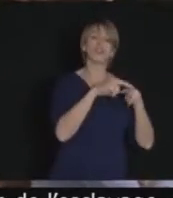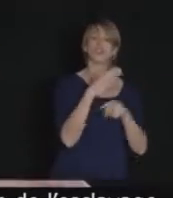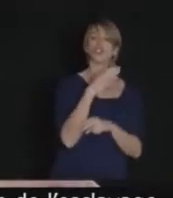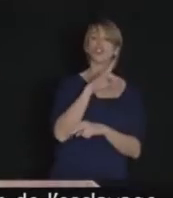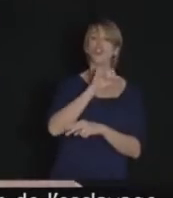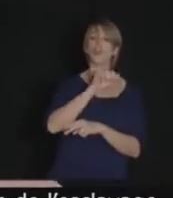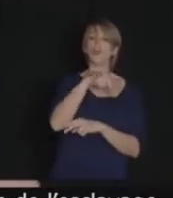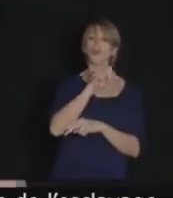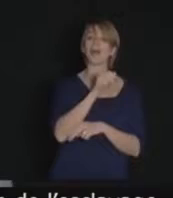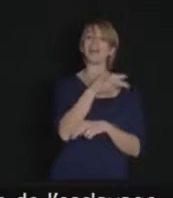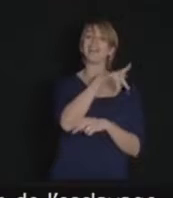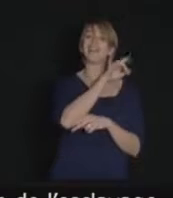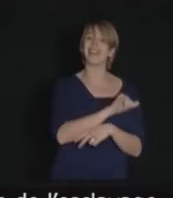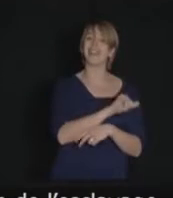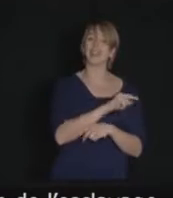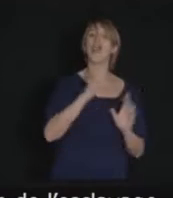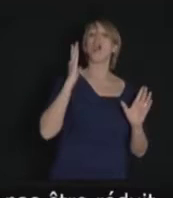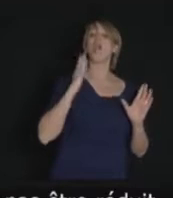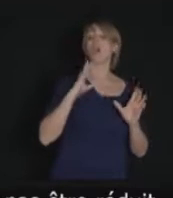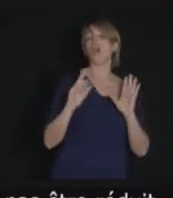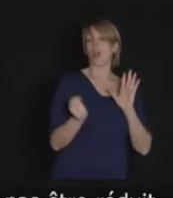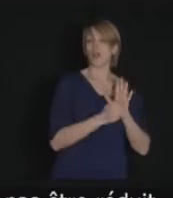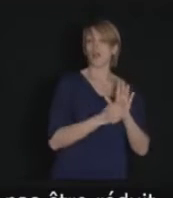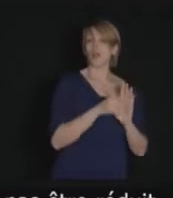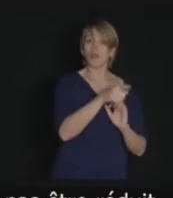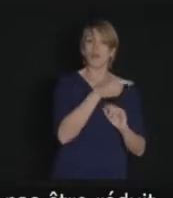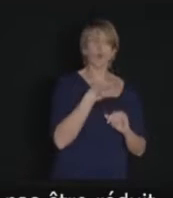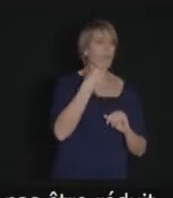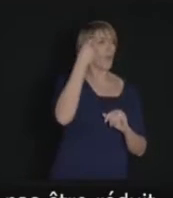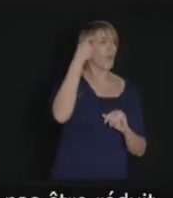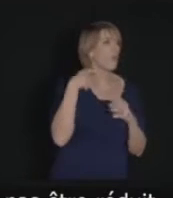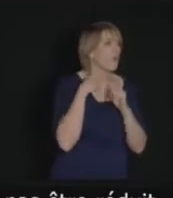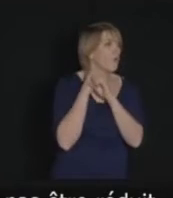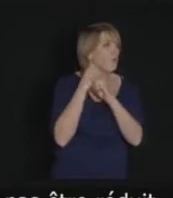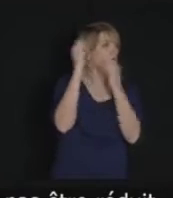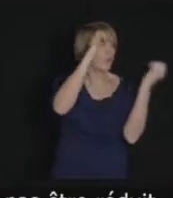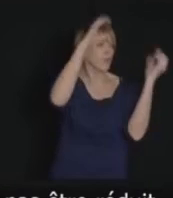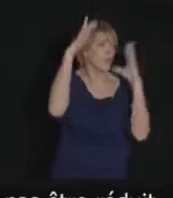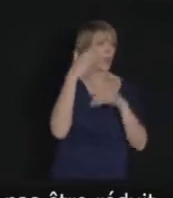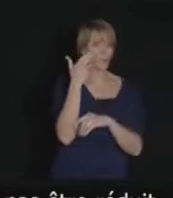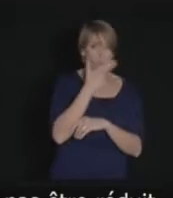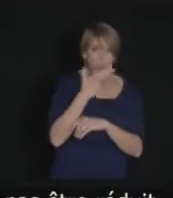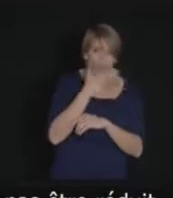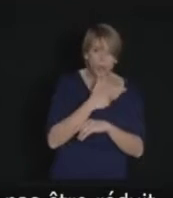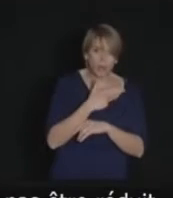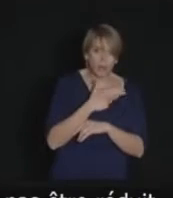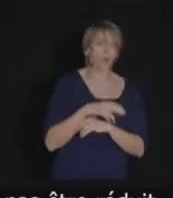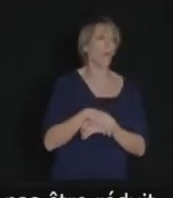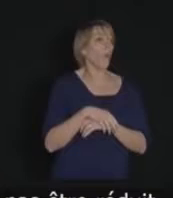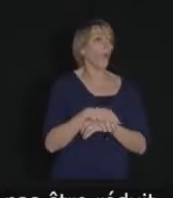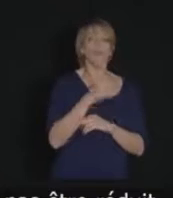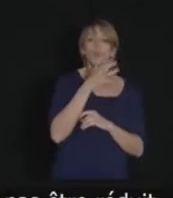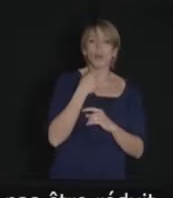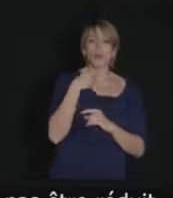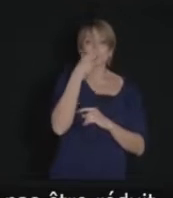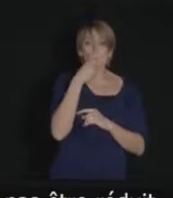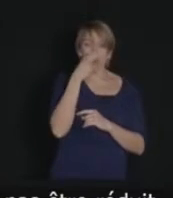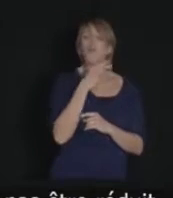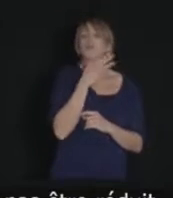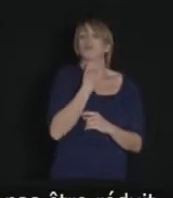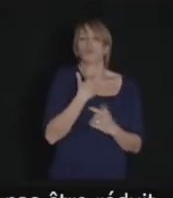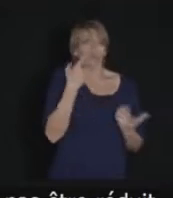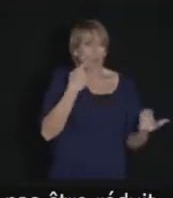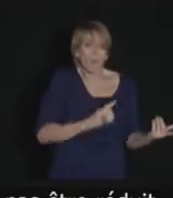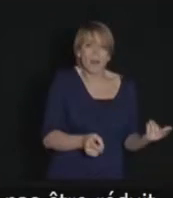ces pauvres gens de Champagné, en Haute-Saône, ayant entendu dire qu'on esclavagisait des Noirs, d'abord ne croyaient pas qu'il y eût des Noirs. Et s'en